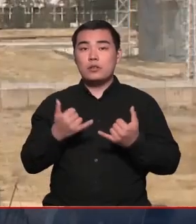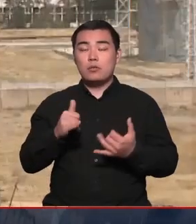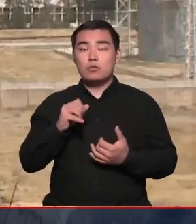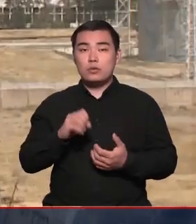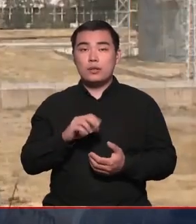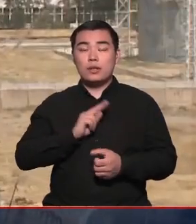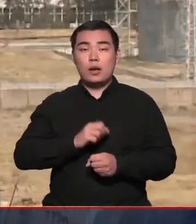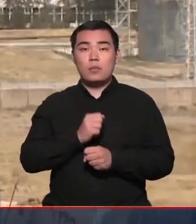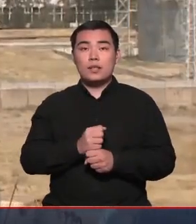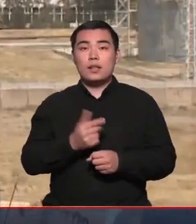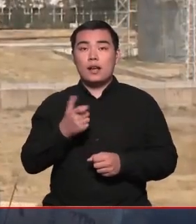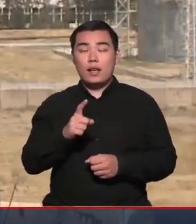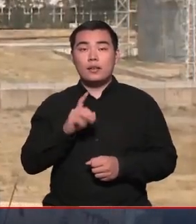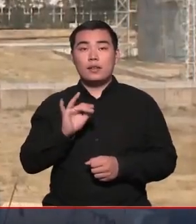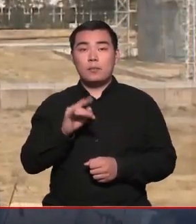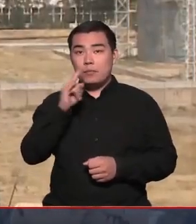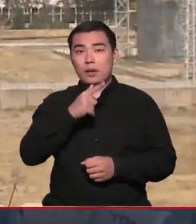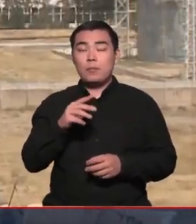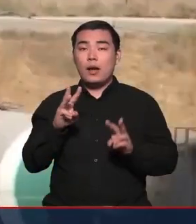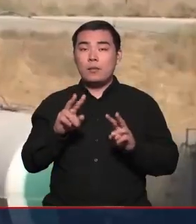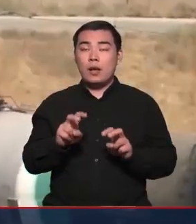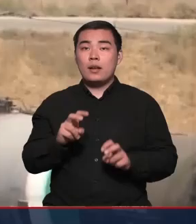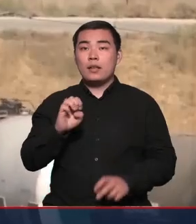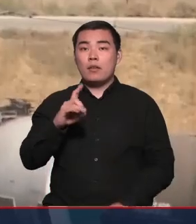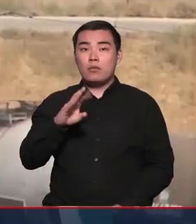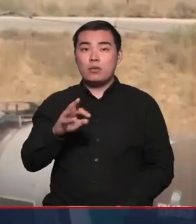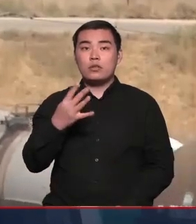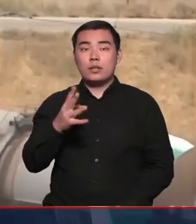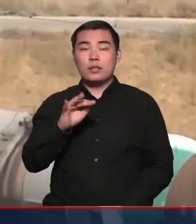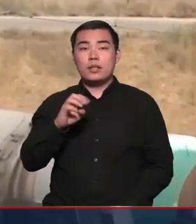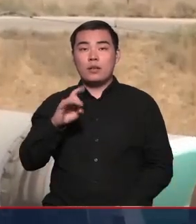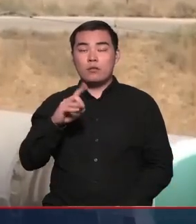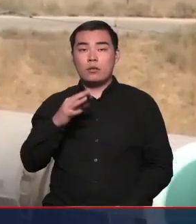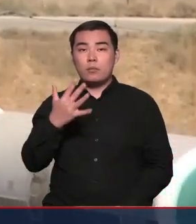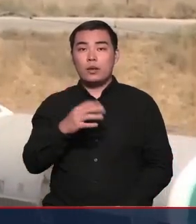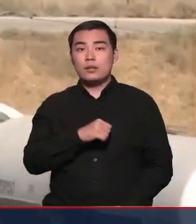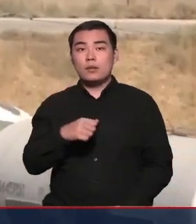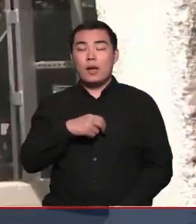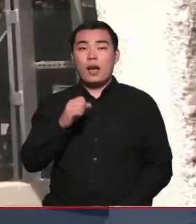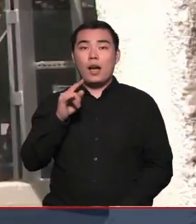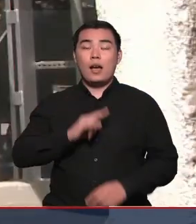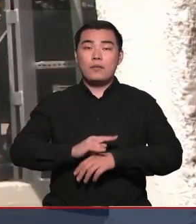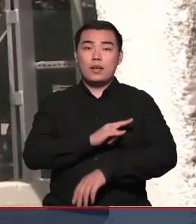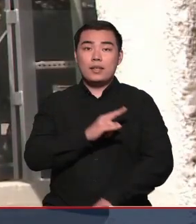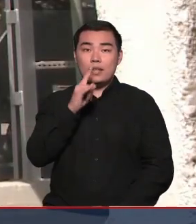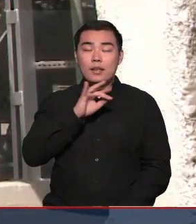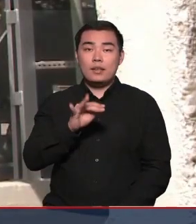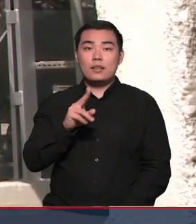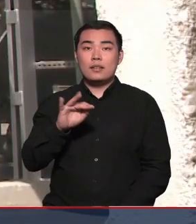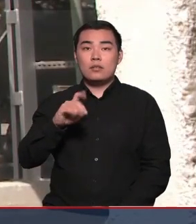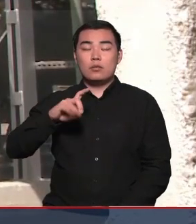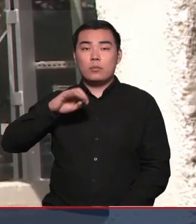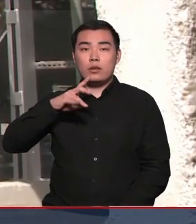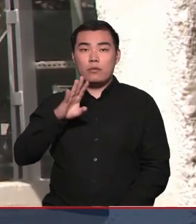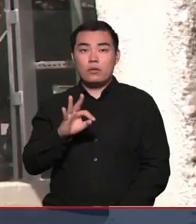производят сжиженный газ бензин марок евро-4 и евро-5 авиакеросин и дис топливо завод сегодня